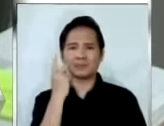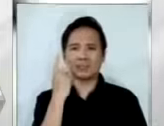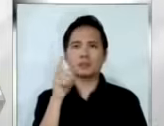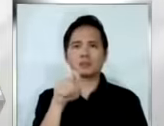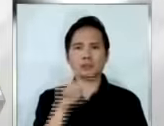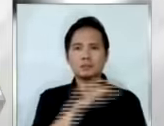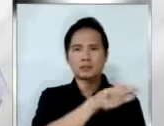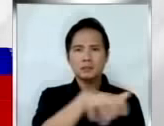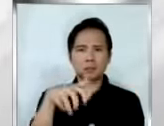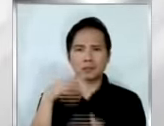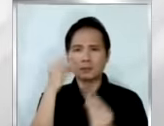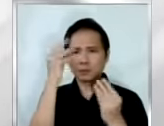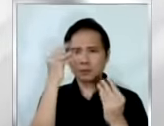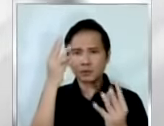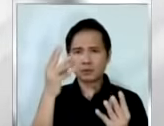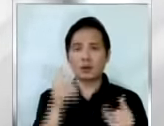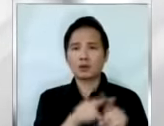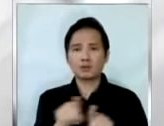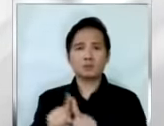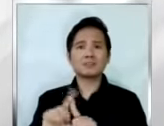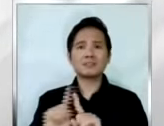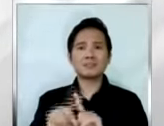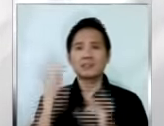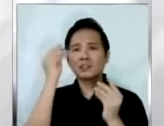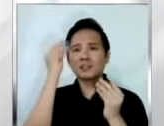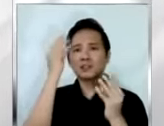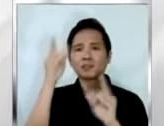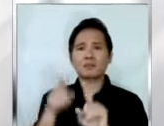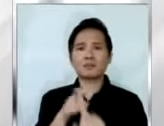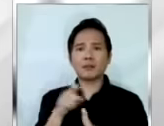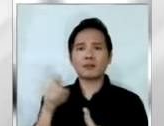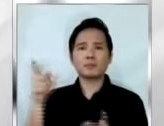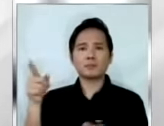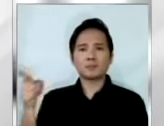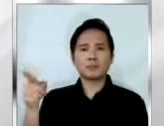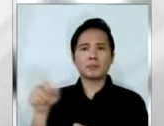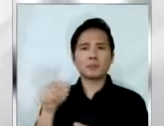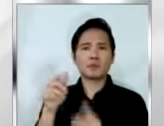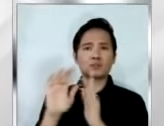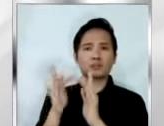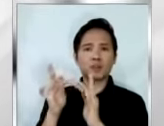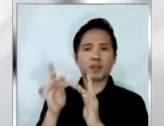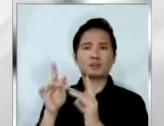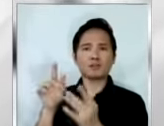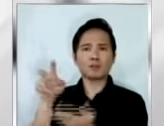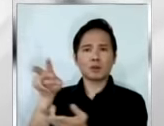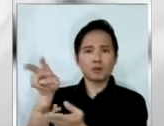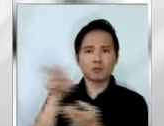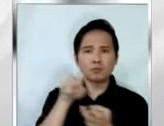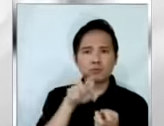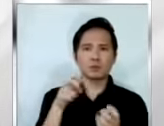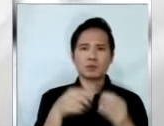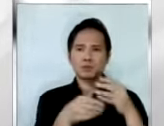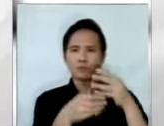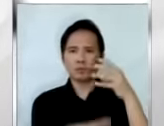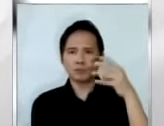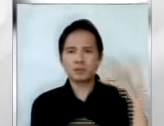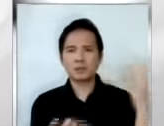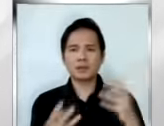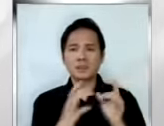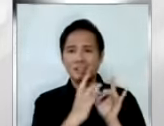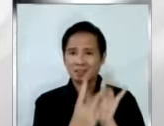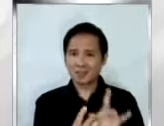netizen. Tinitingnan na namin, kinukulate na namin yung mga information. Pagka kasi sa cybercrime related, may jurisdiction tayo. Kahit na